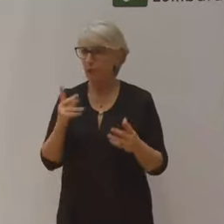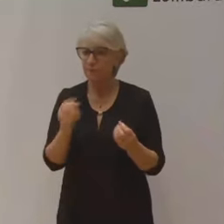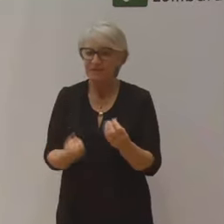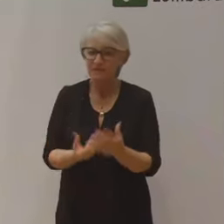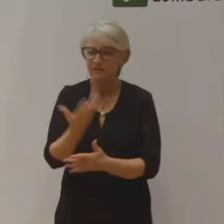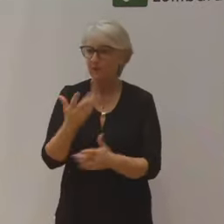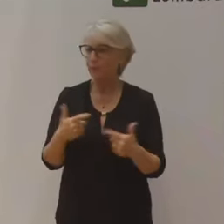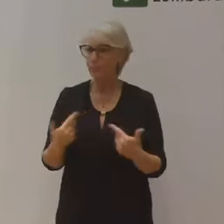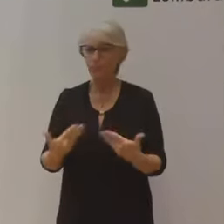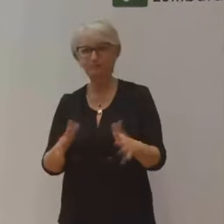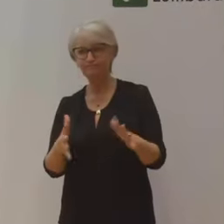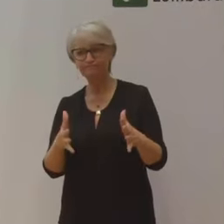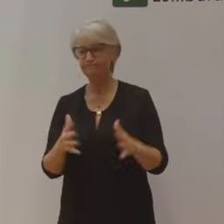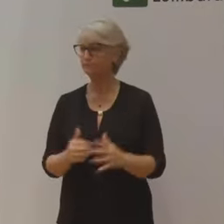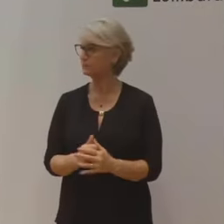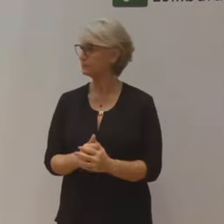sviluppo.